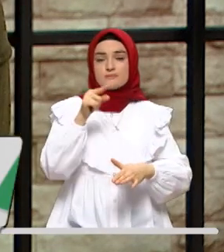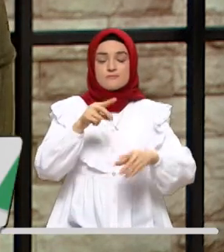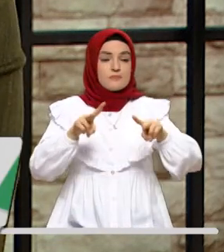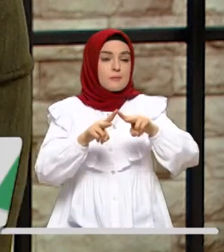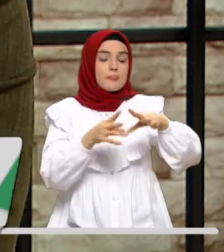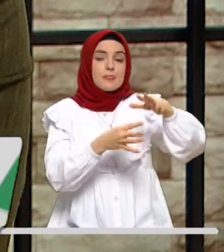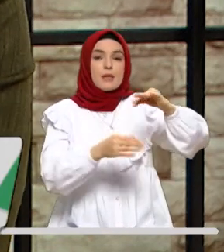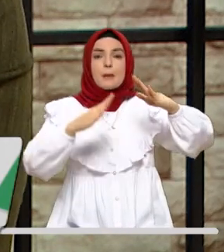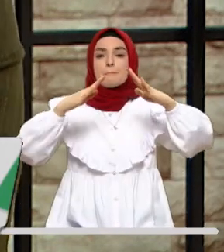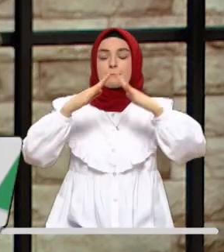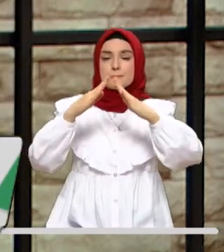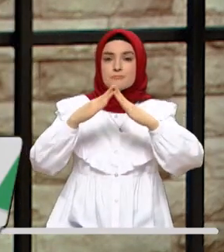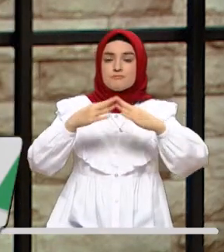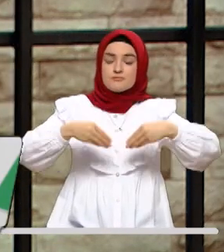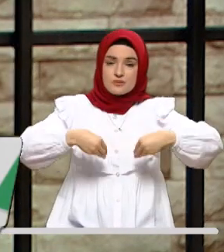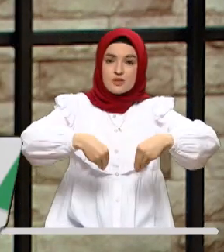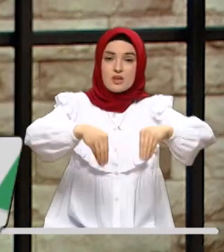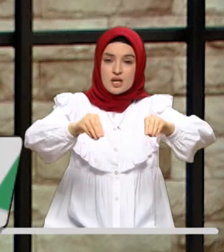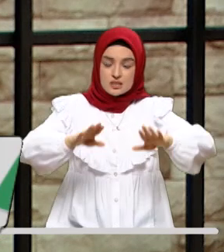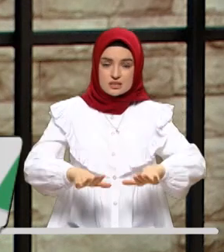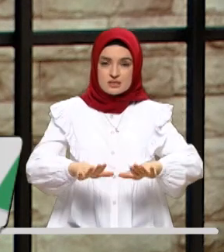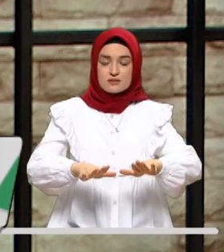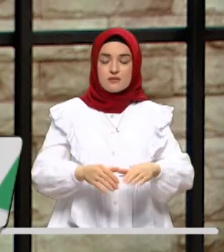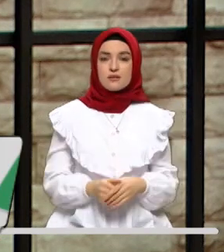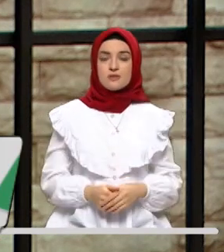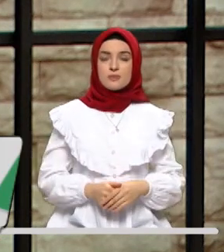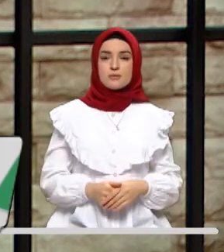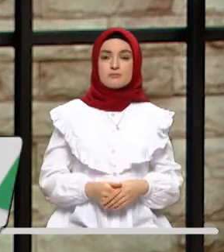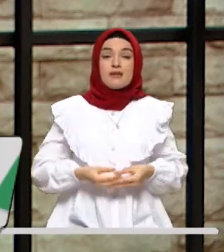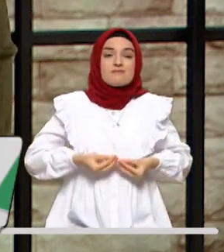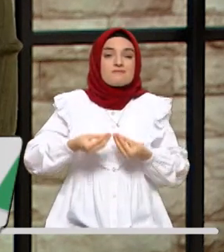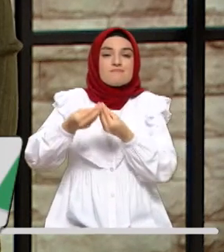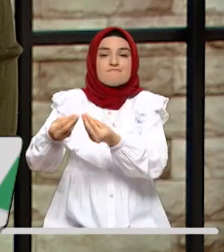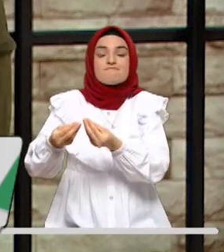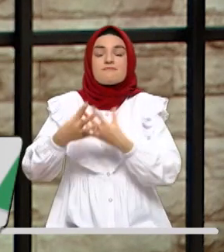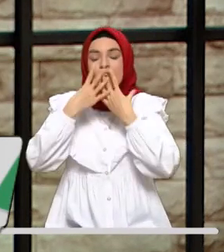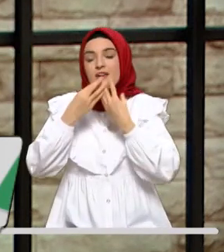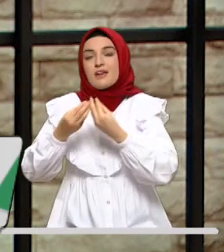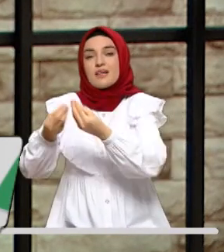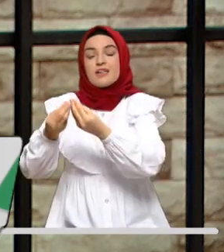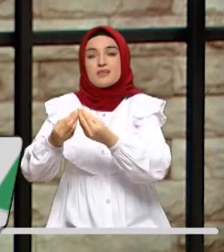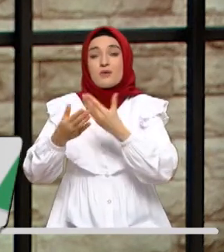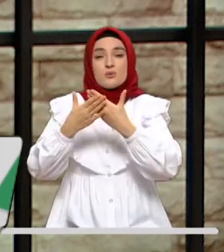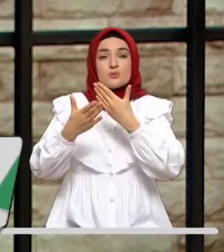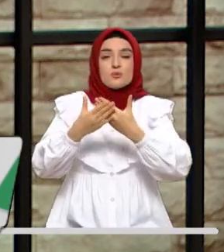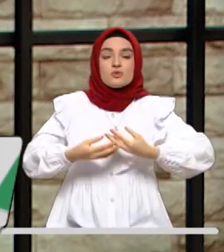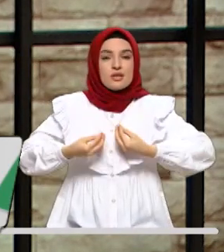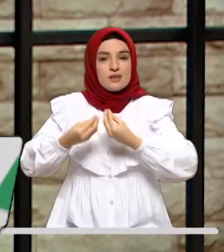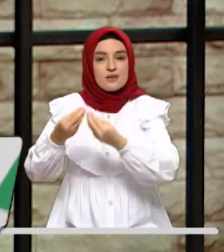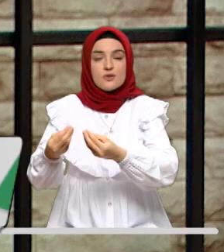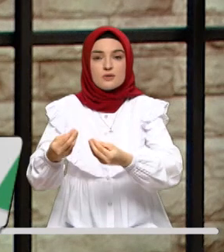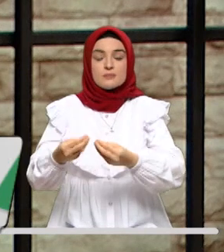evinde Taceddin dergahında oturduğu halıyı verir onlara hediye olarak, düğün hediyesi olarak. Ve Mehmet